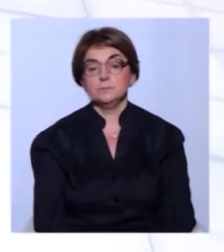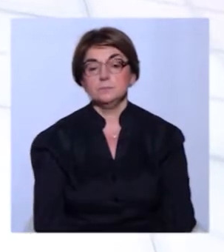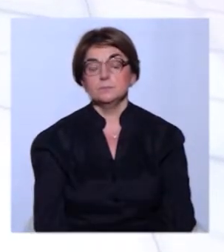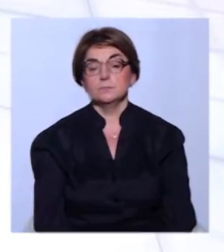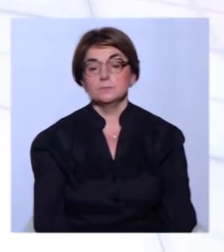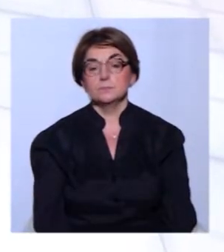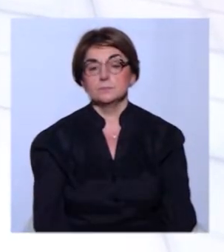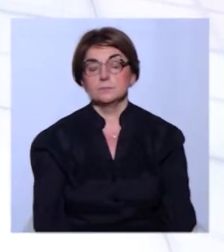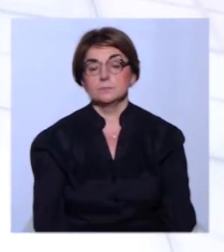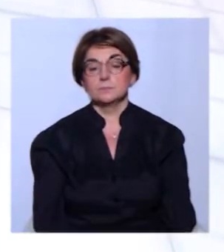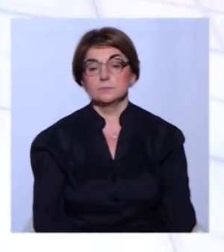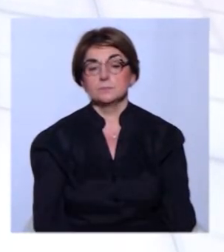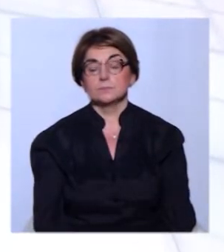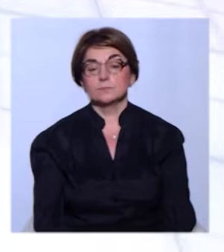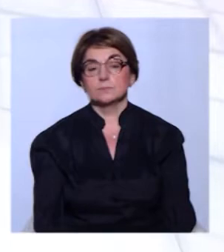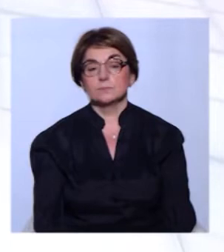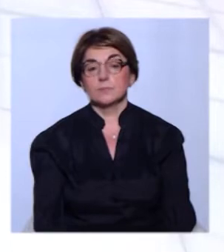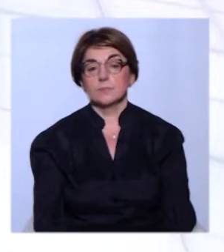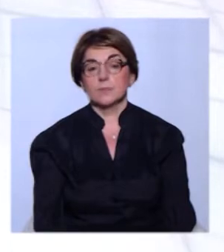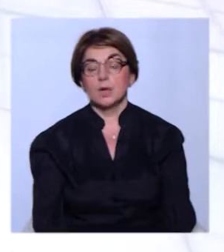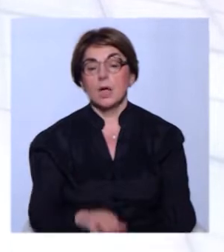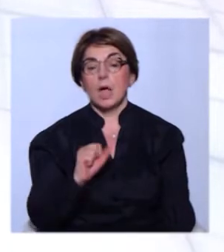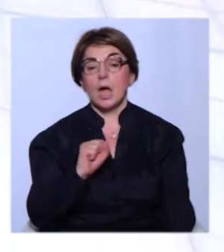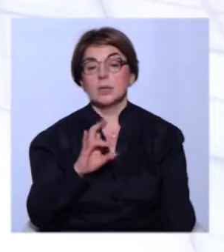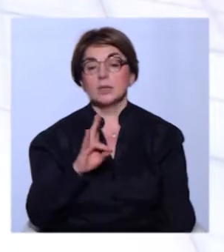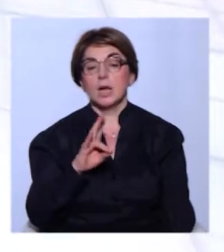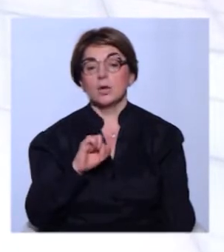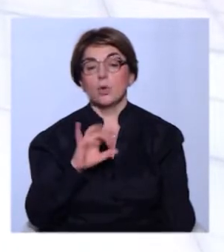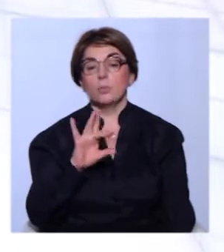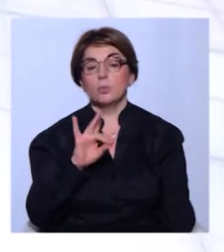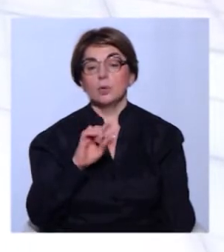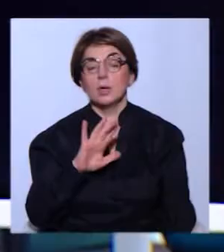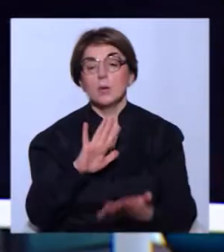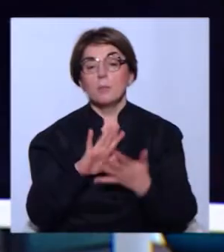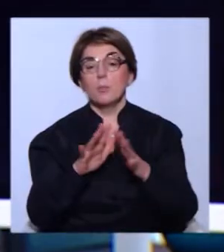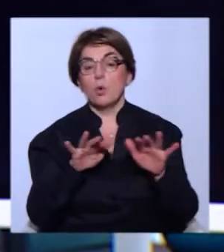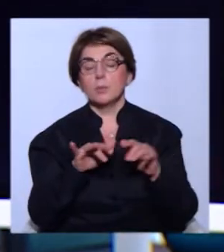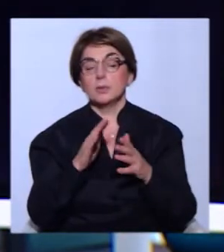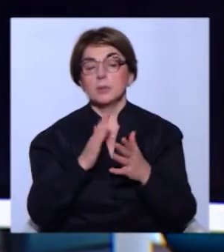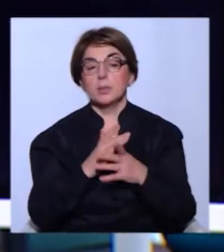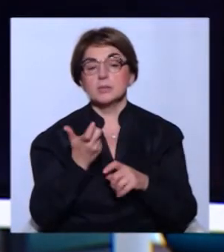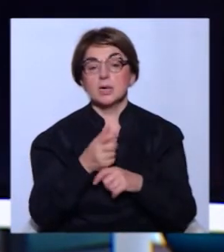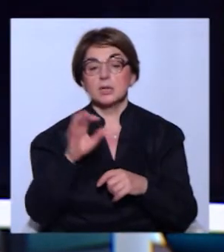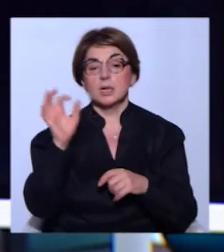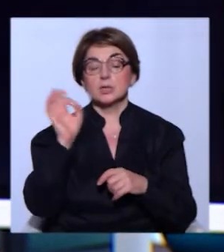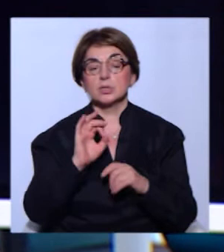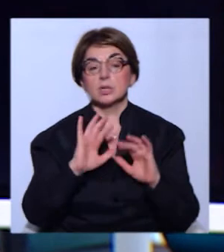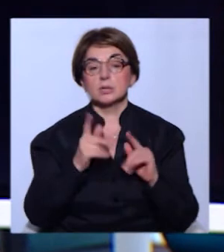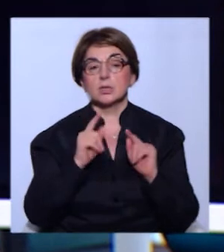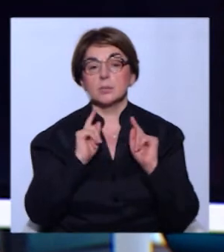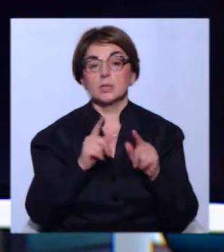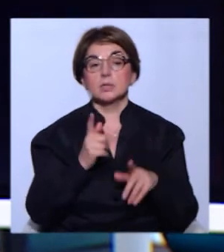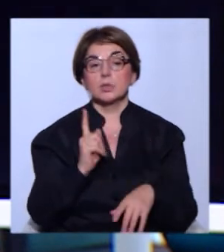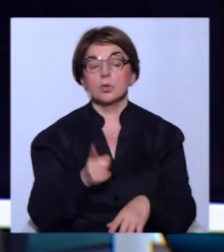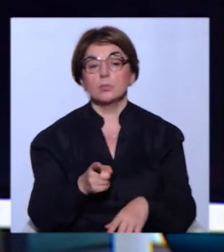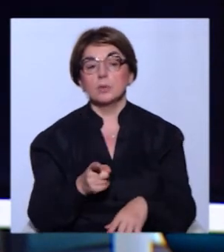ჟანგბადით ნაკლებ გარემოში მიმდინარე პროცესი. ანუ ანაერობული პროცესი გახლავთ. ძალიან ხშირად ხდება ხოლმე